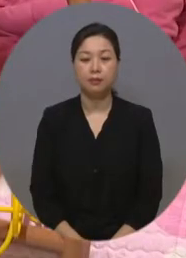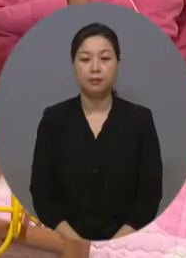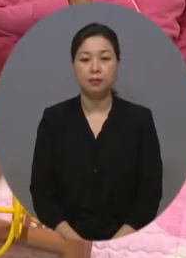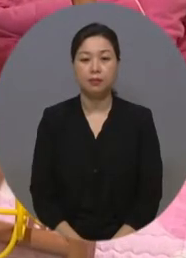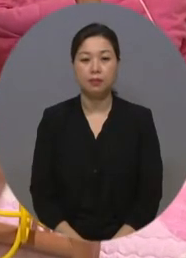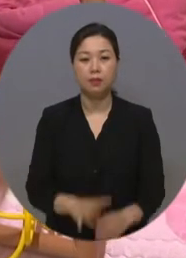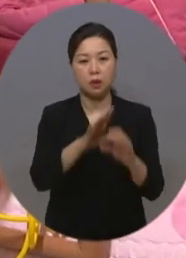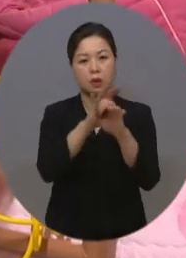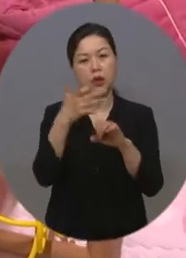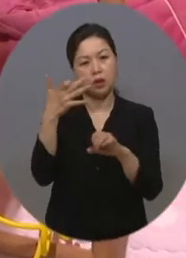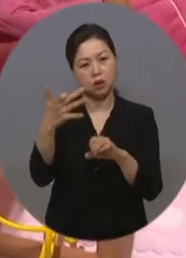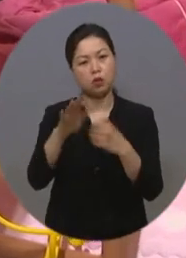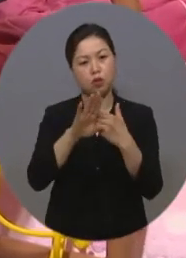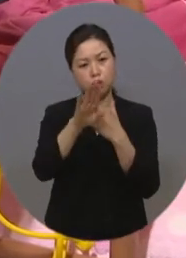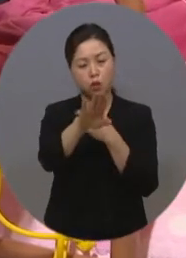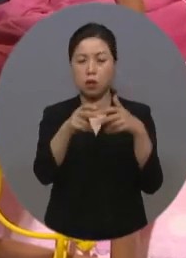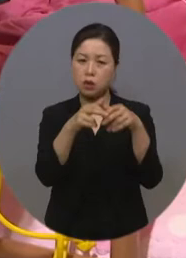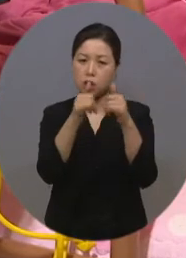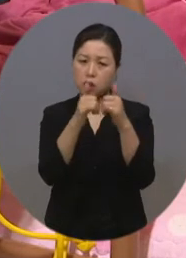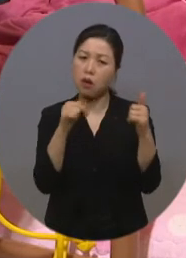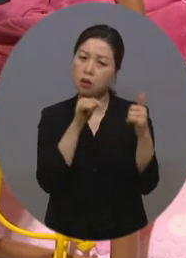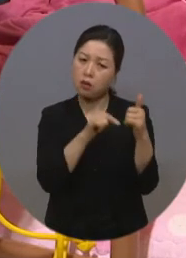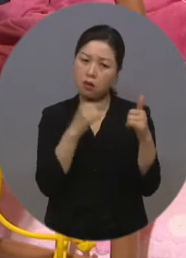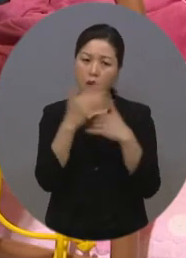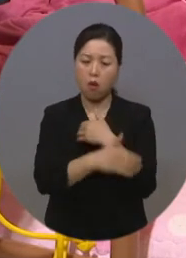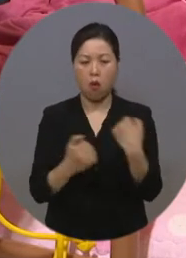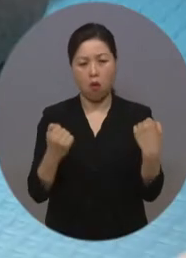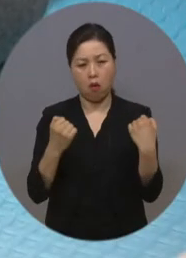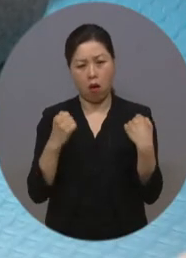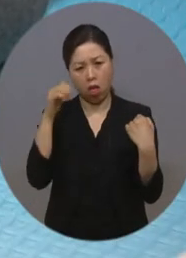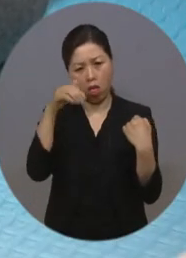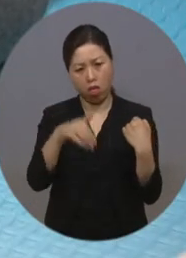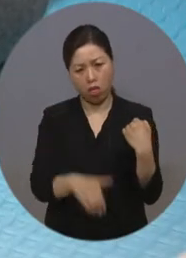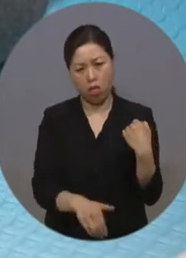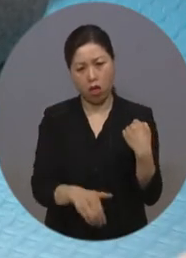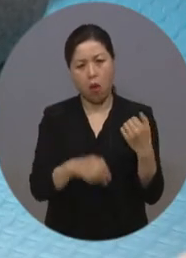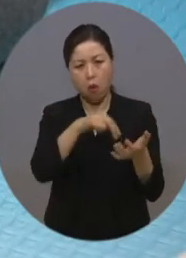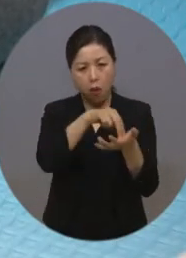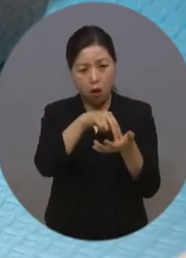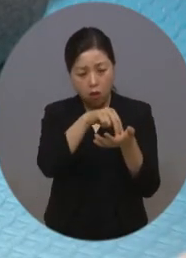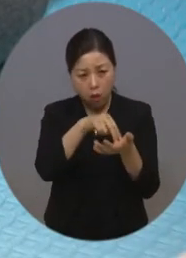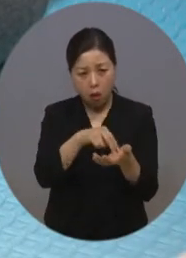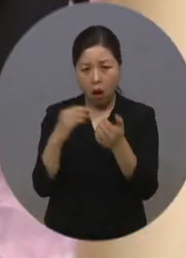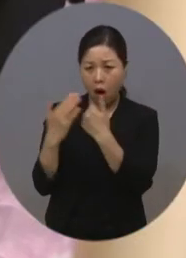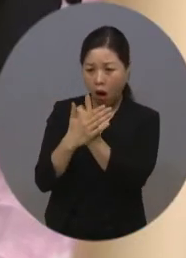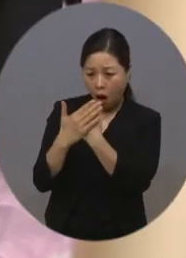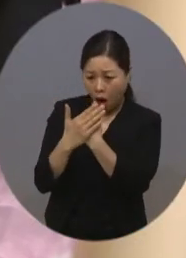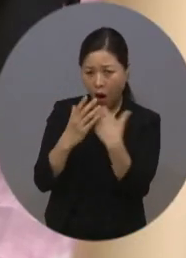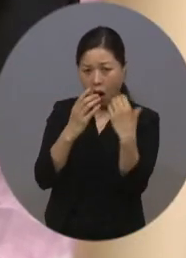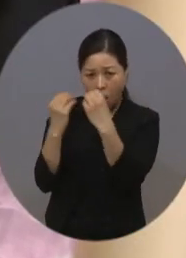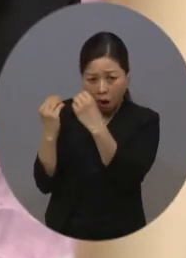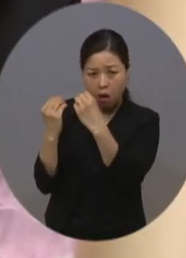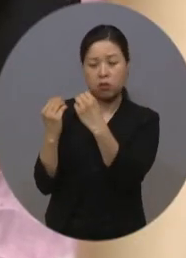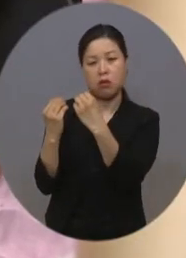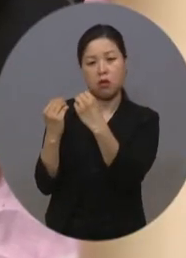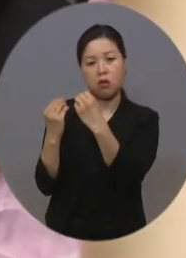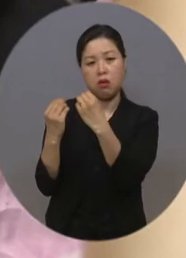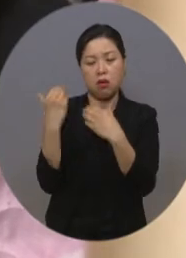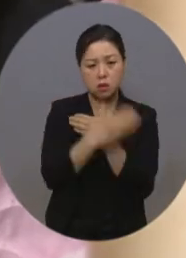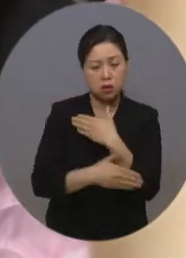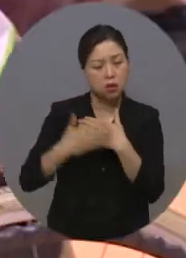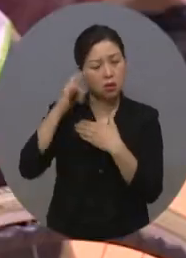홀은 l9 이후 장애인은 건강 악화와 외로움 돌봄 서비스 중단 등 신체적 정신적 사회적 어려움에